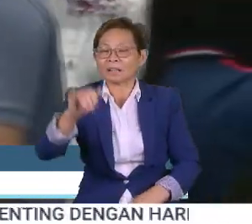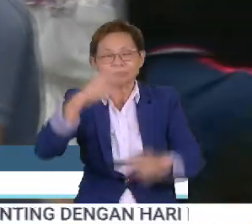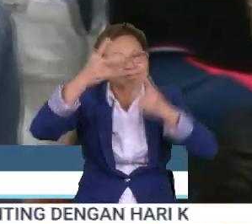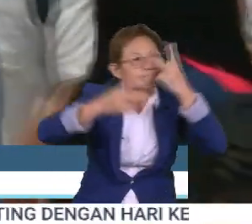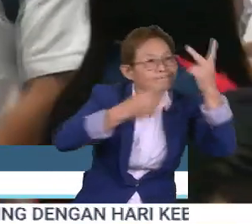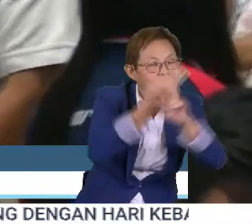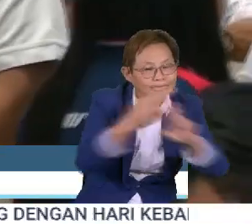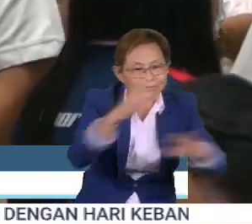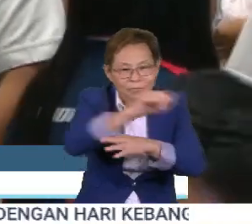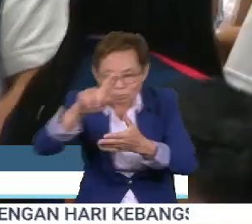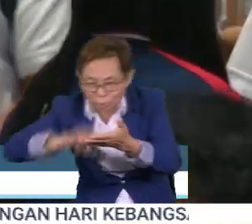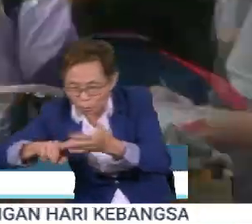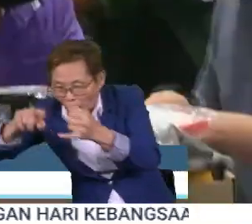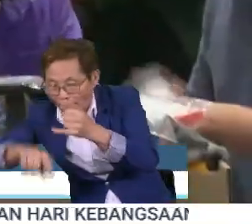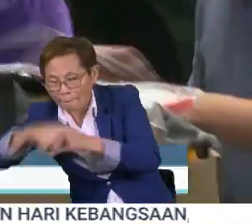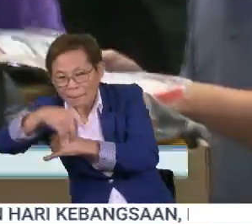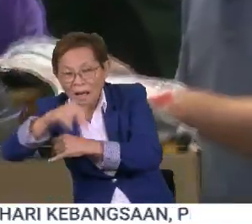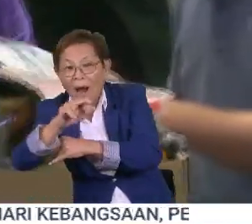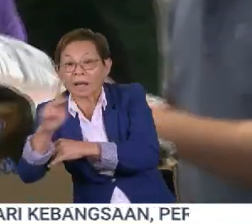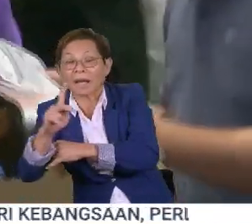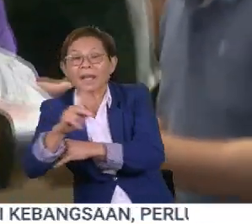persiapan dan saya makan